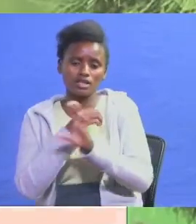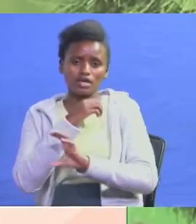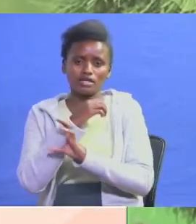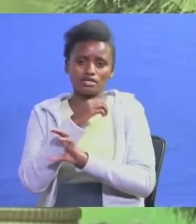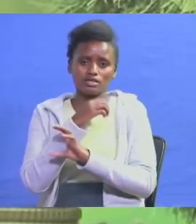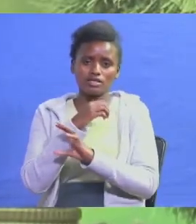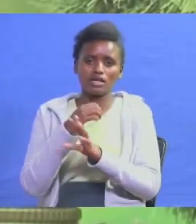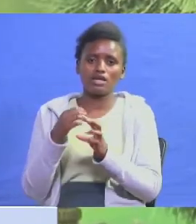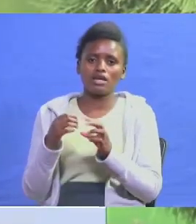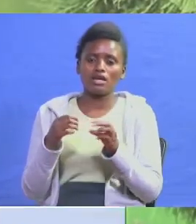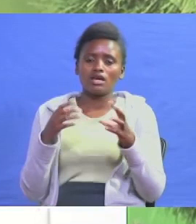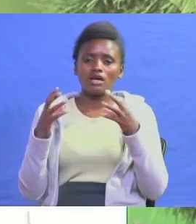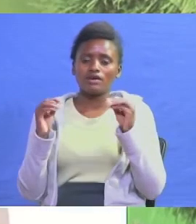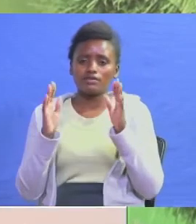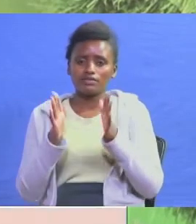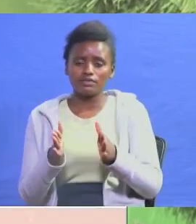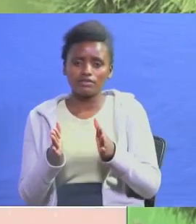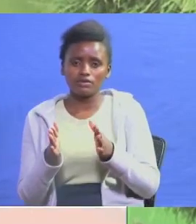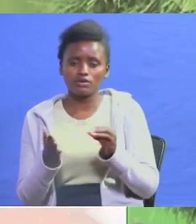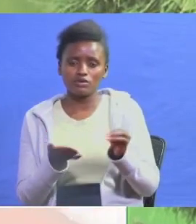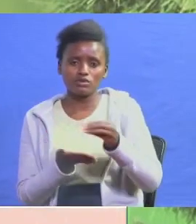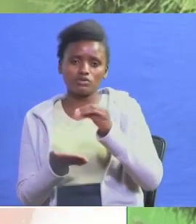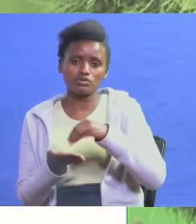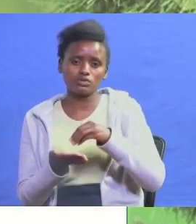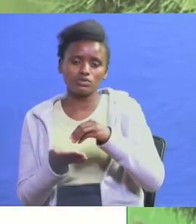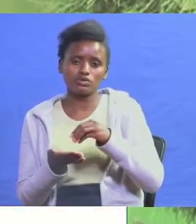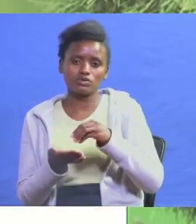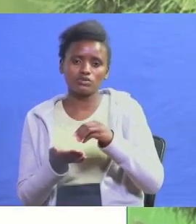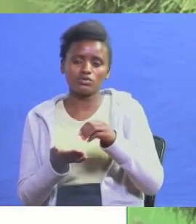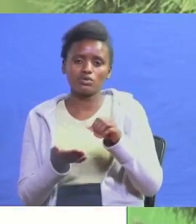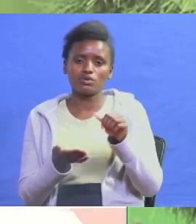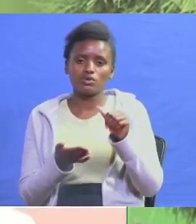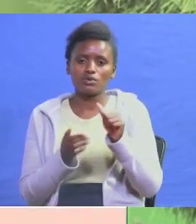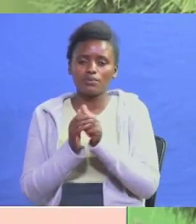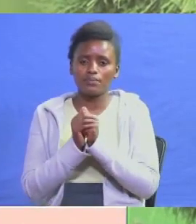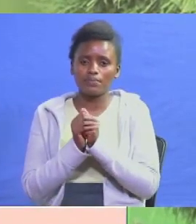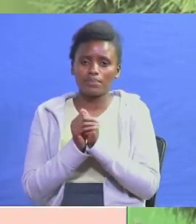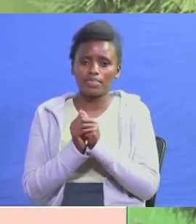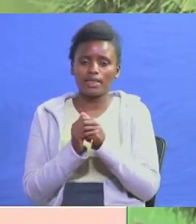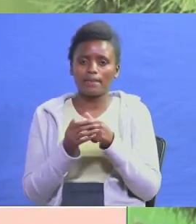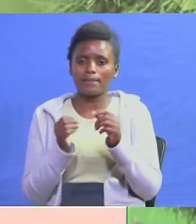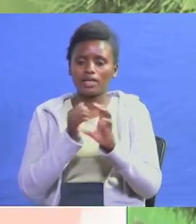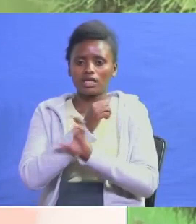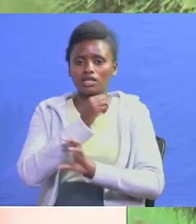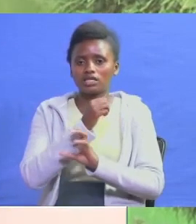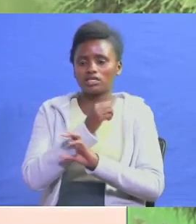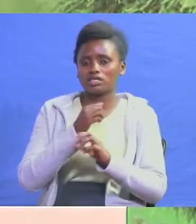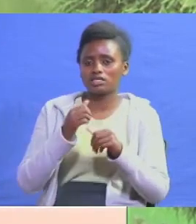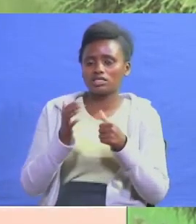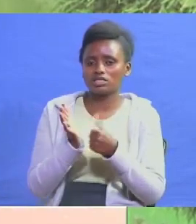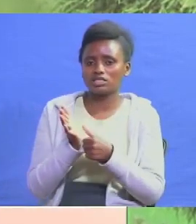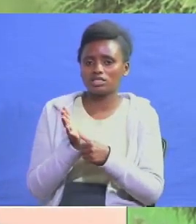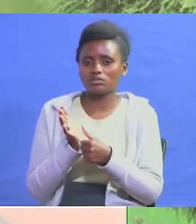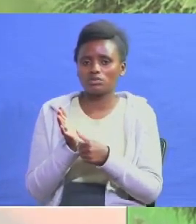Africa's contribution to global emission is minimal, but the continent suffers